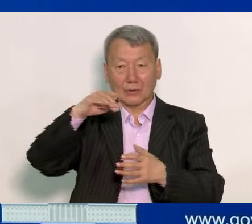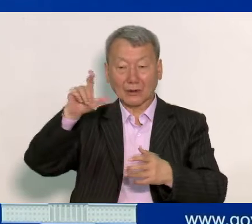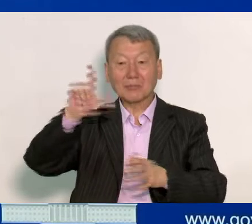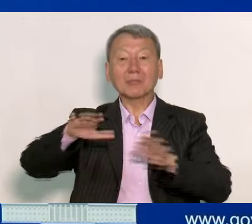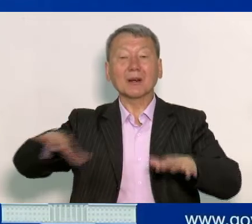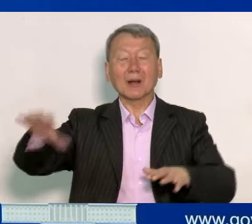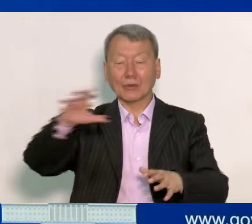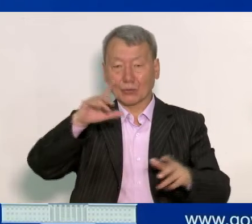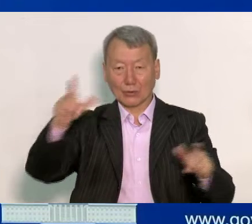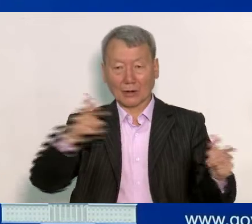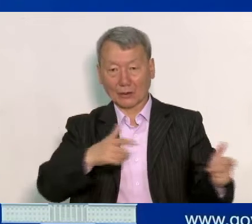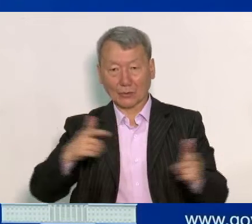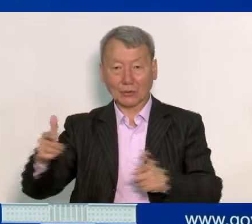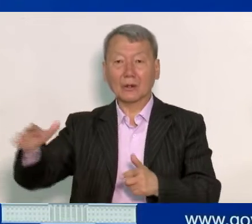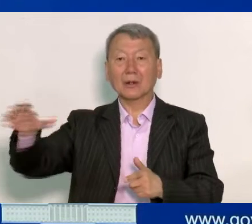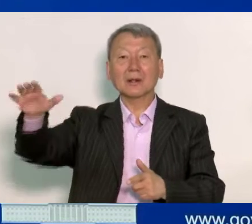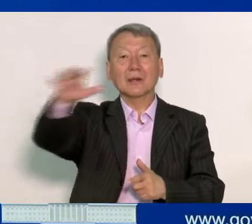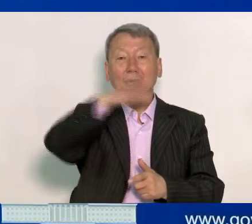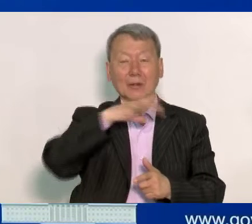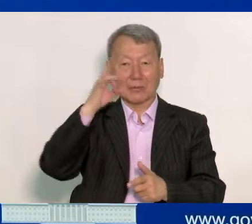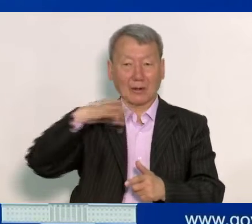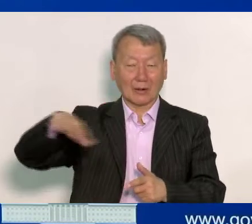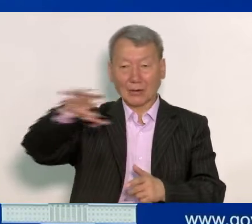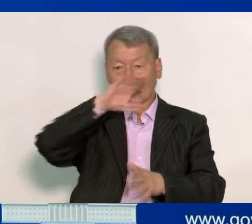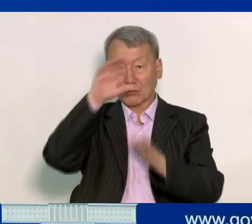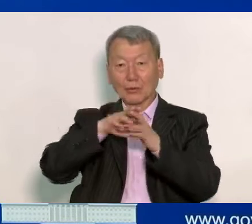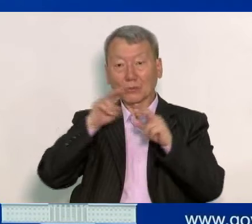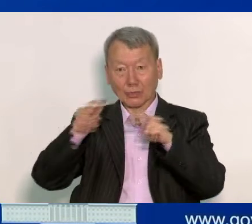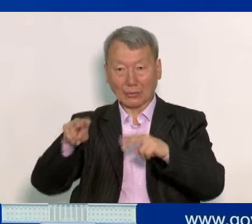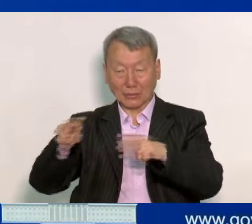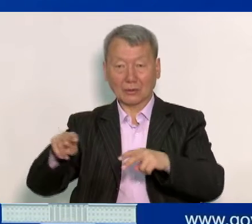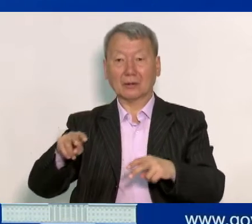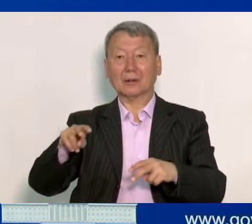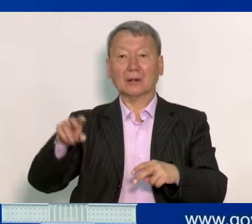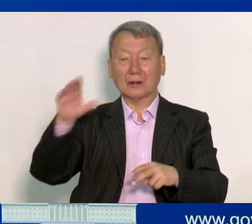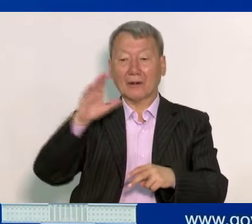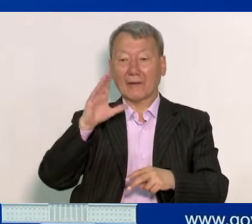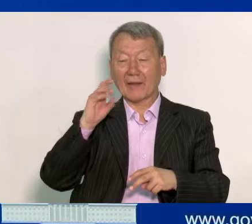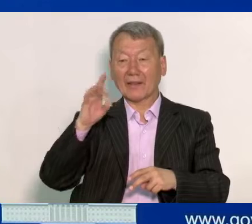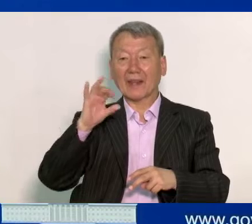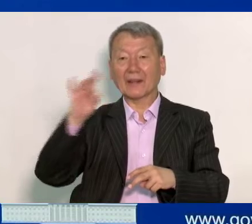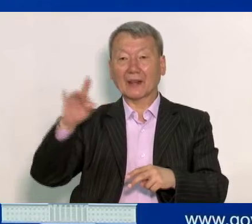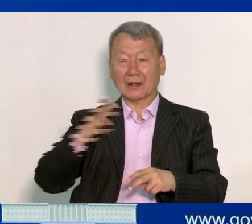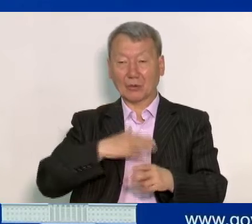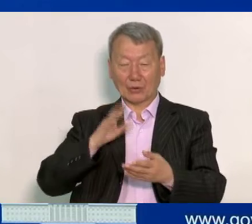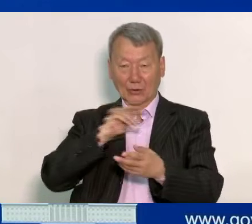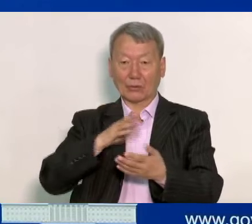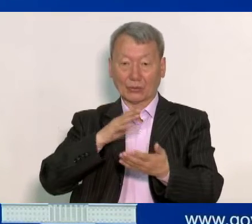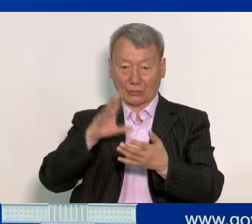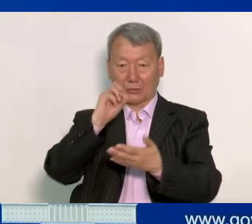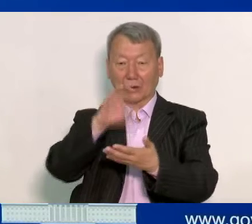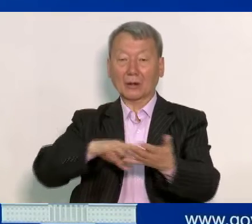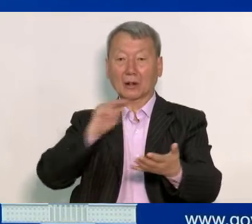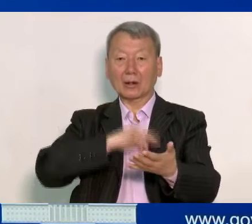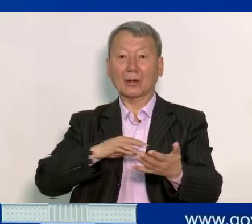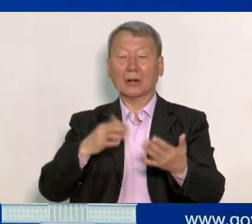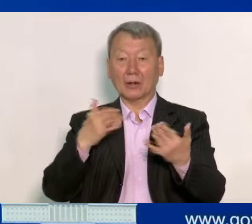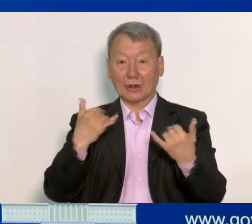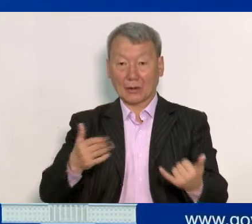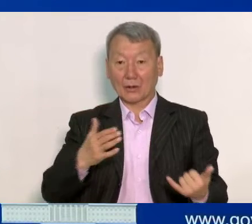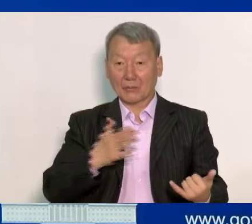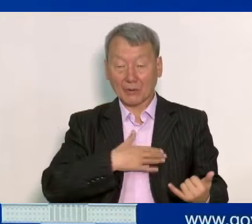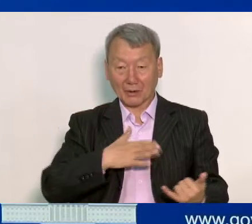жерлерде мобилдүү, жер жерлерде көзөмөл күчөтүлгөн. Баардык жерде бизде ушундай иштер жүрүп атат. Аны